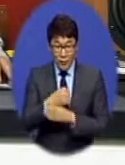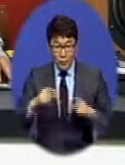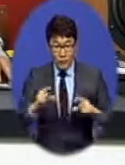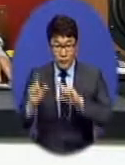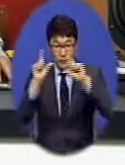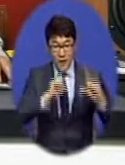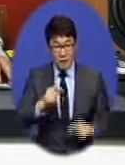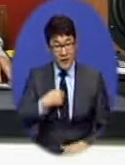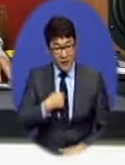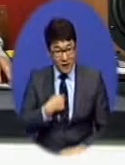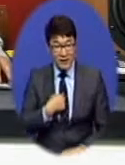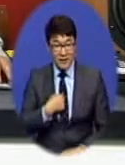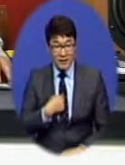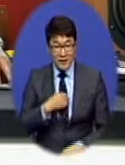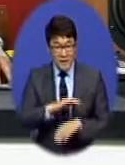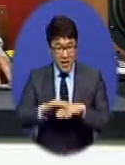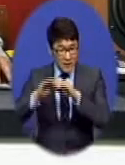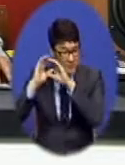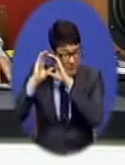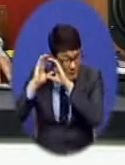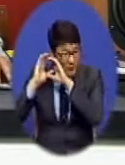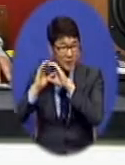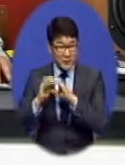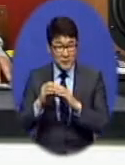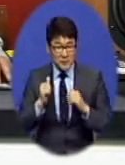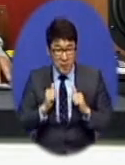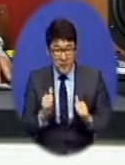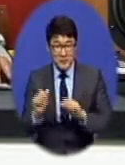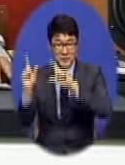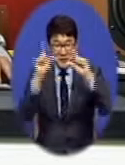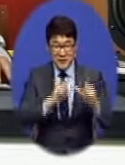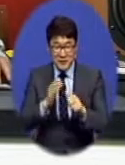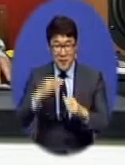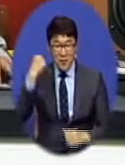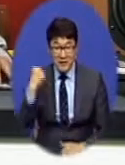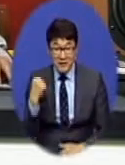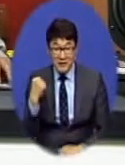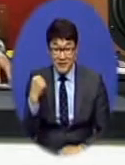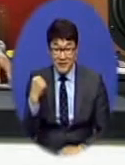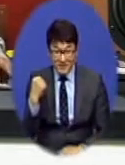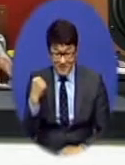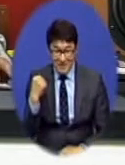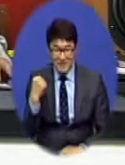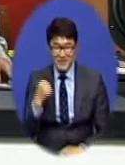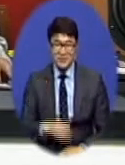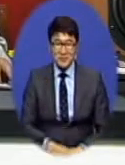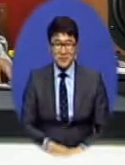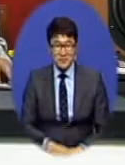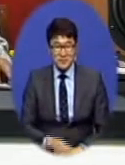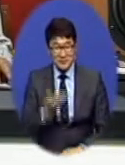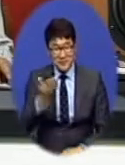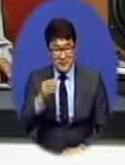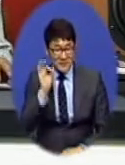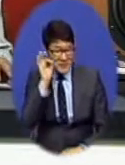사는 맹태열입니다. 잘 들으시고. 네. 열심히 사시고. 네. 파이팅! 예측입니다. 네!